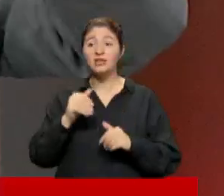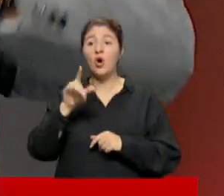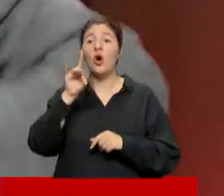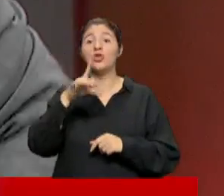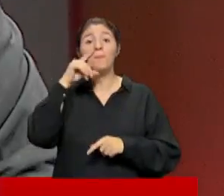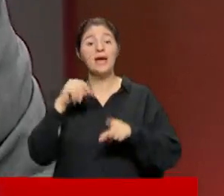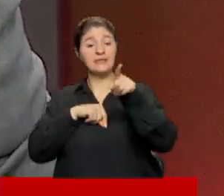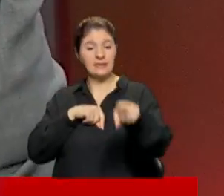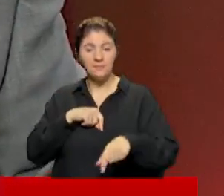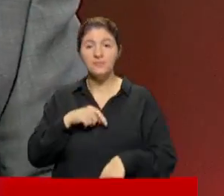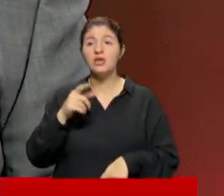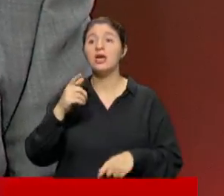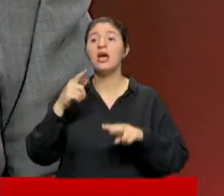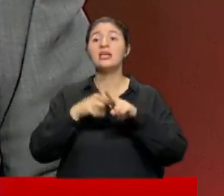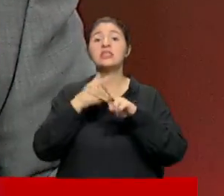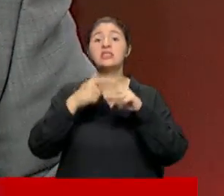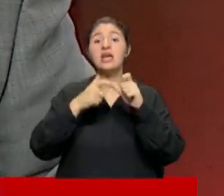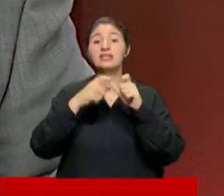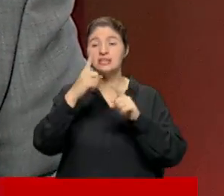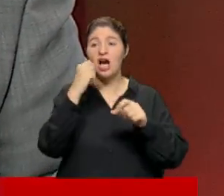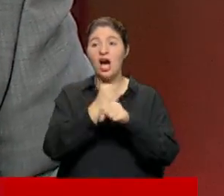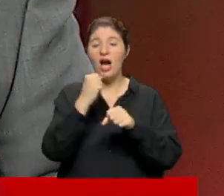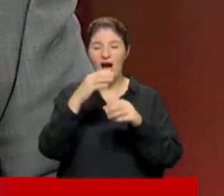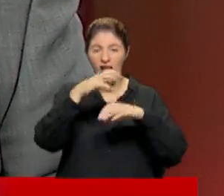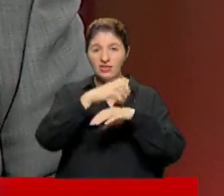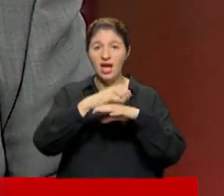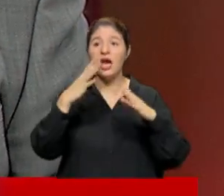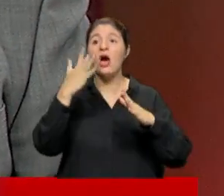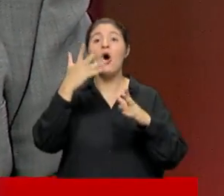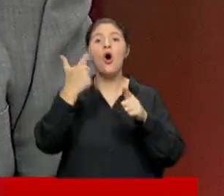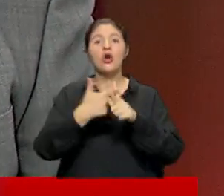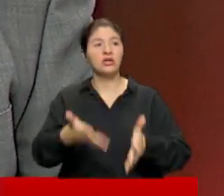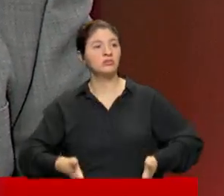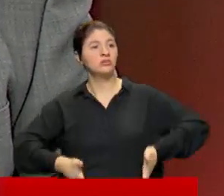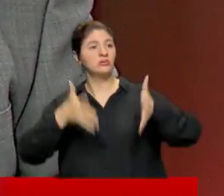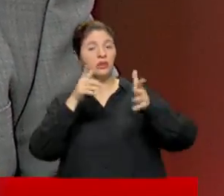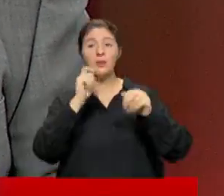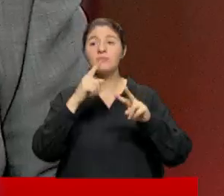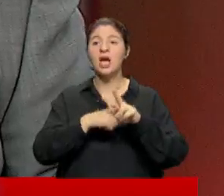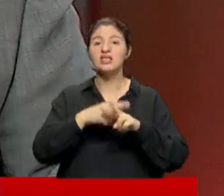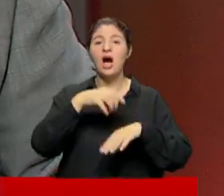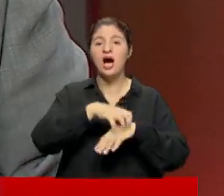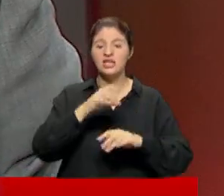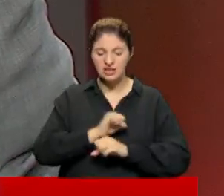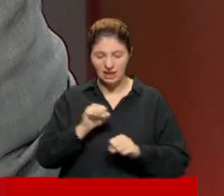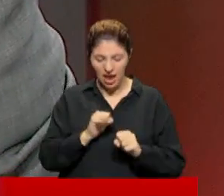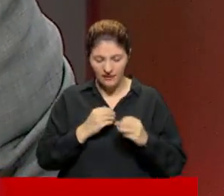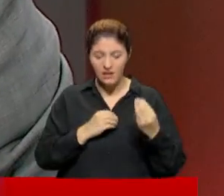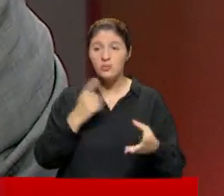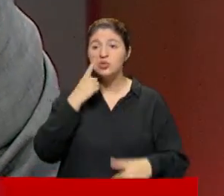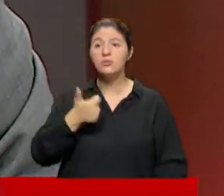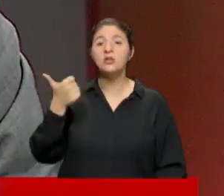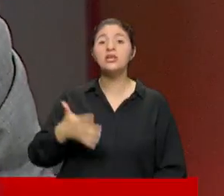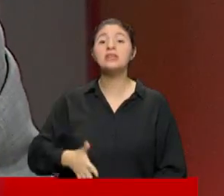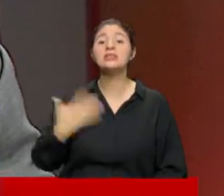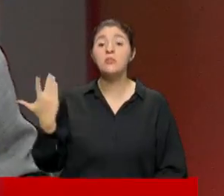14 Mayıs deyip yass daa beton yığını yla 5 yıldızlı otel yapıp yass da'nın ruhunu inceten bir Cumhurbaşkanı